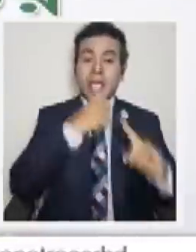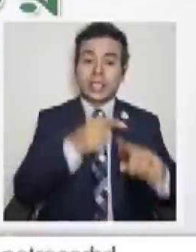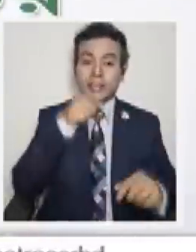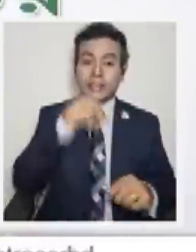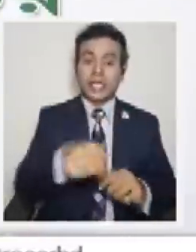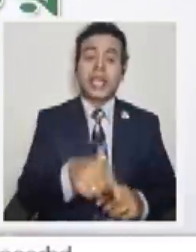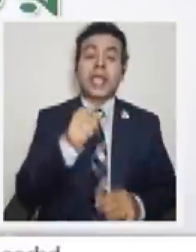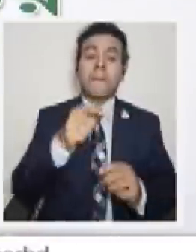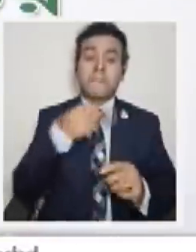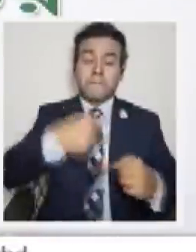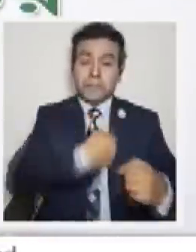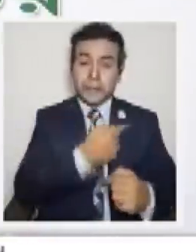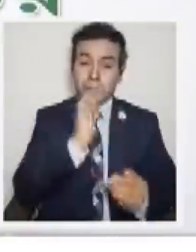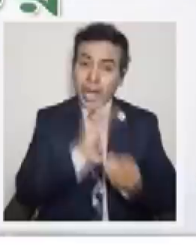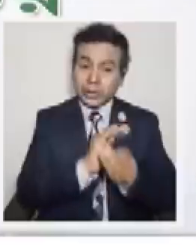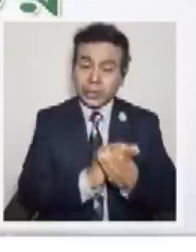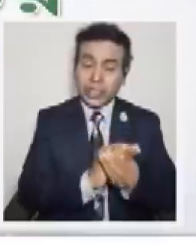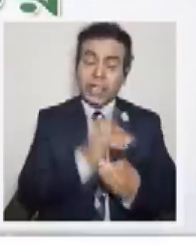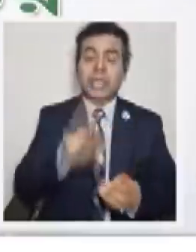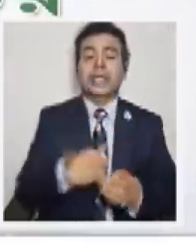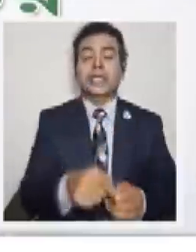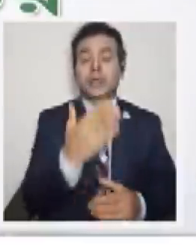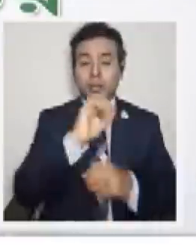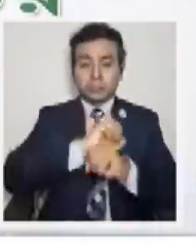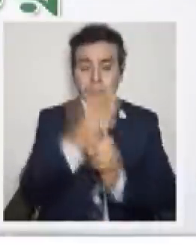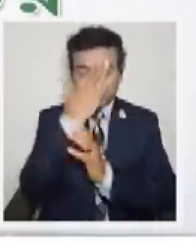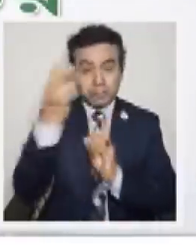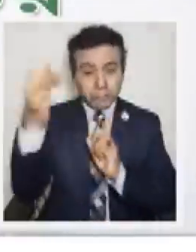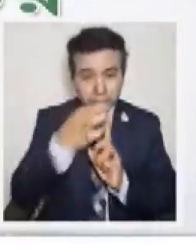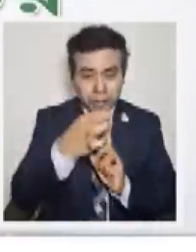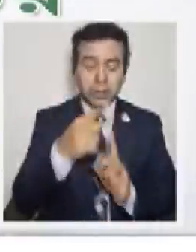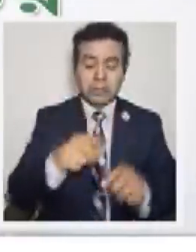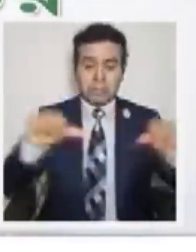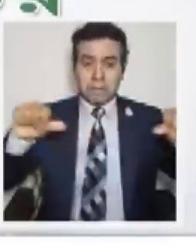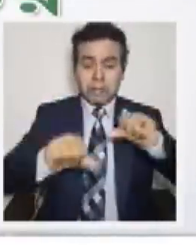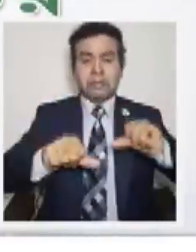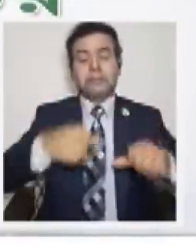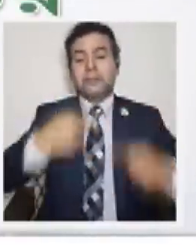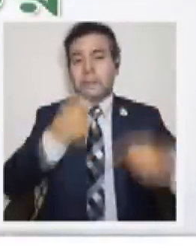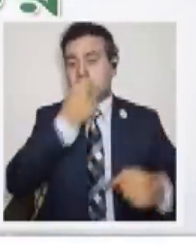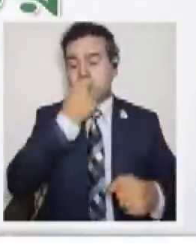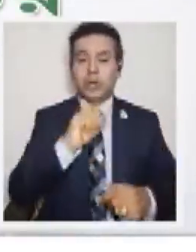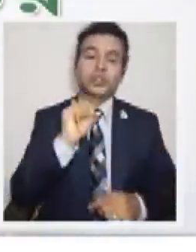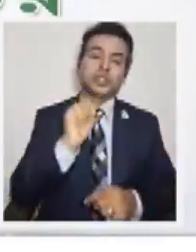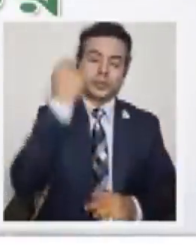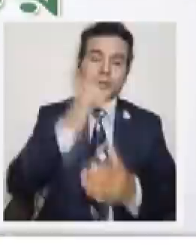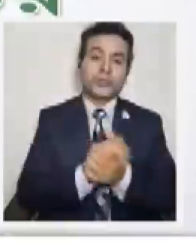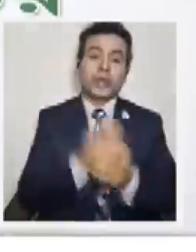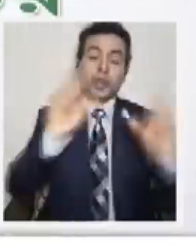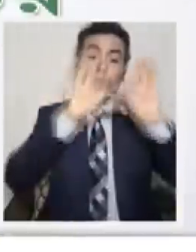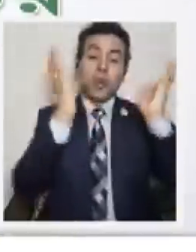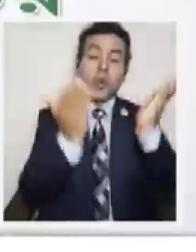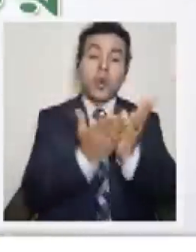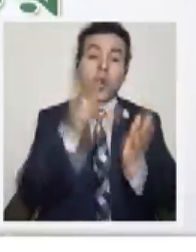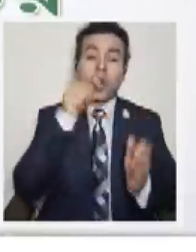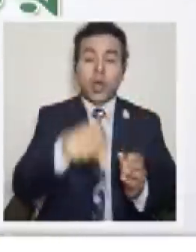এক্স ক্রোমোজোমের জন্য। এগুলো আমার সূত্র হলো sciencedirect.com, যেটা 4 মে প্রকাশিত হয়েছে গ্লোবাল হেলথ রিপোর্ট